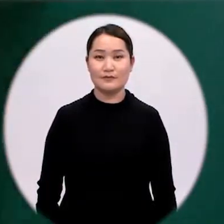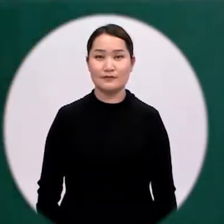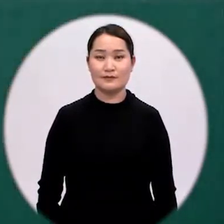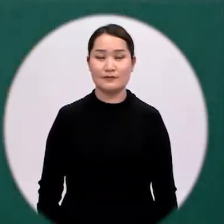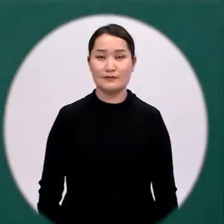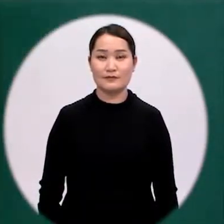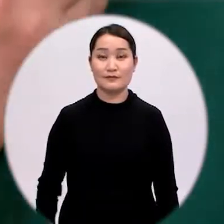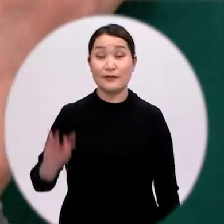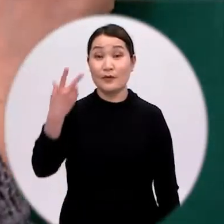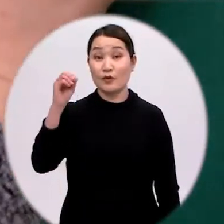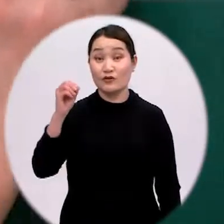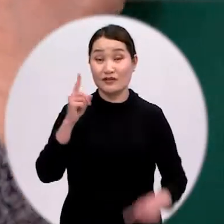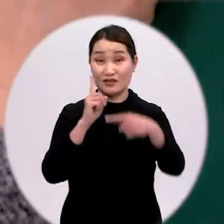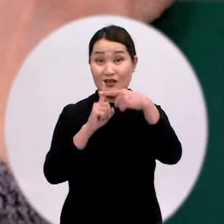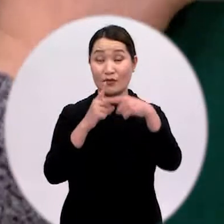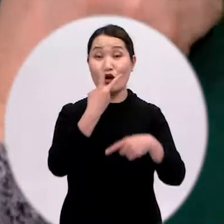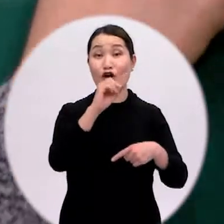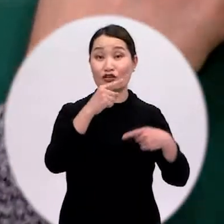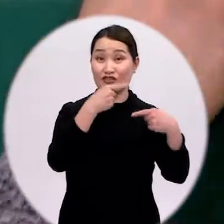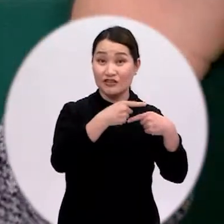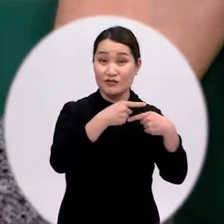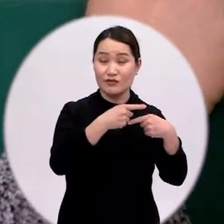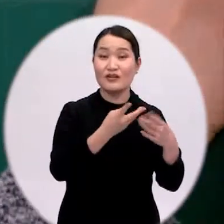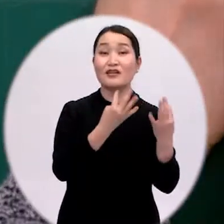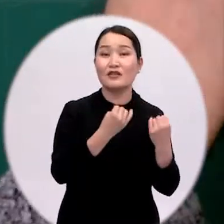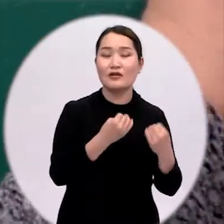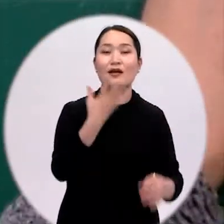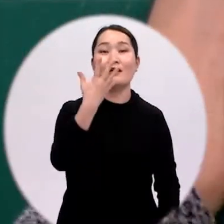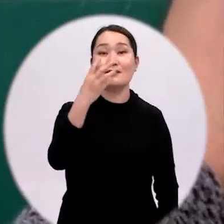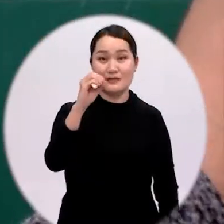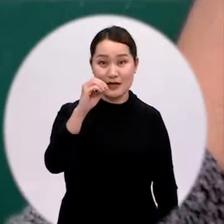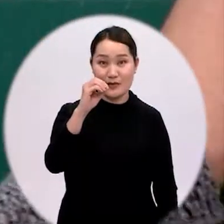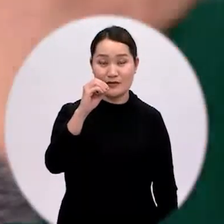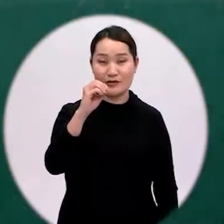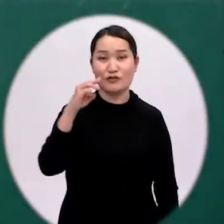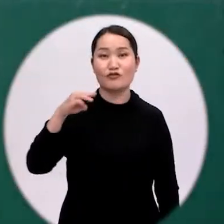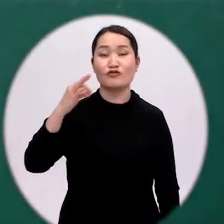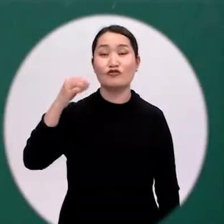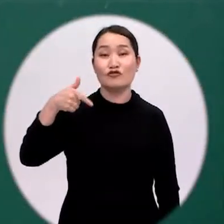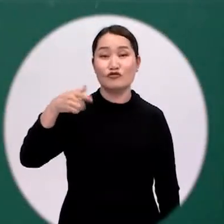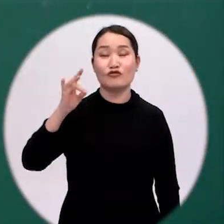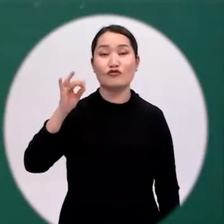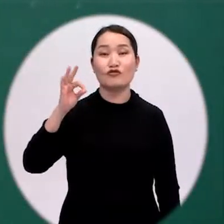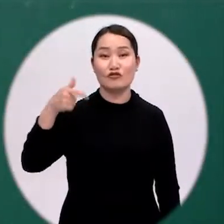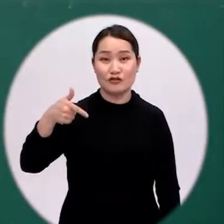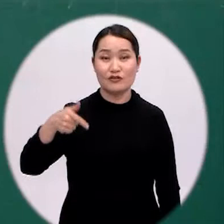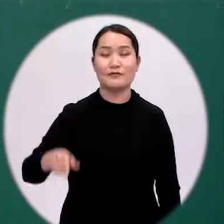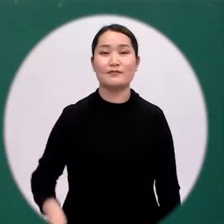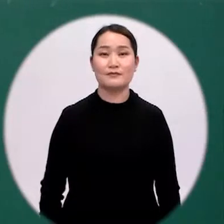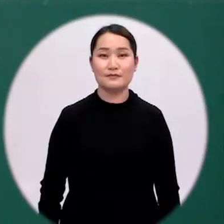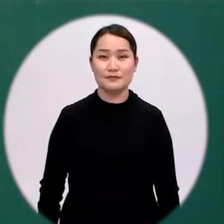За 30 төгрөг дээр 20 төгрөгийг нэмэхээр 50 төгрөг авлаа.